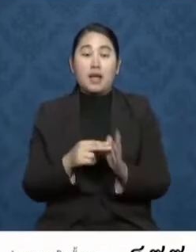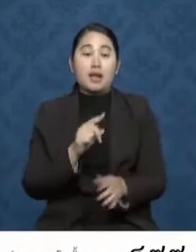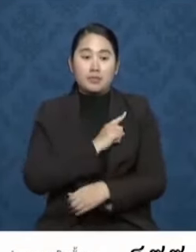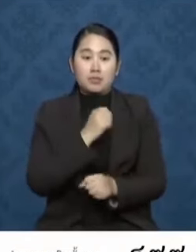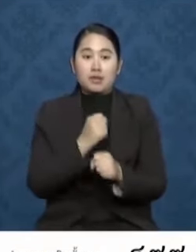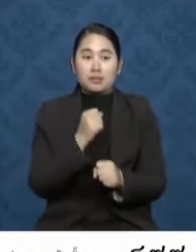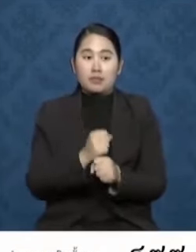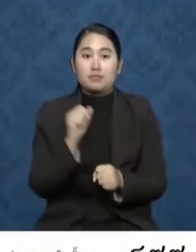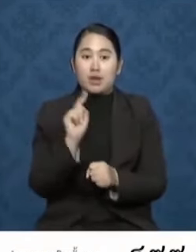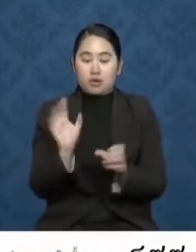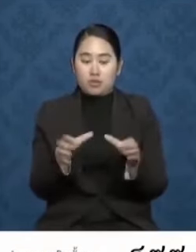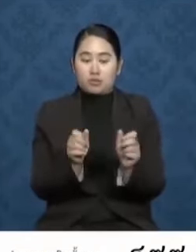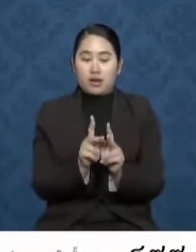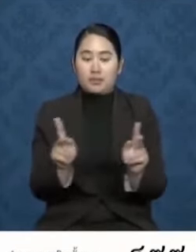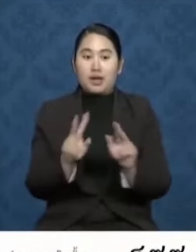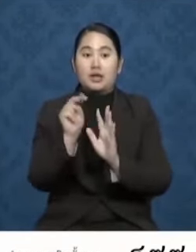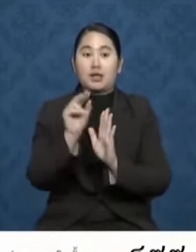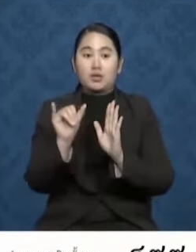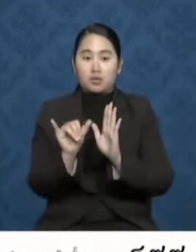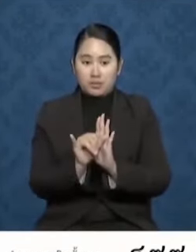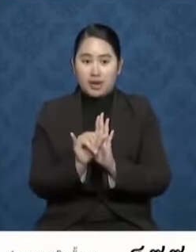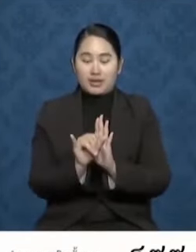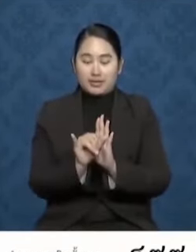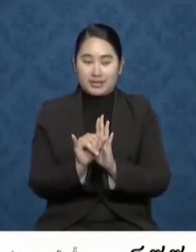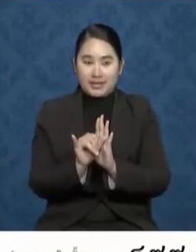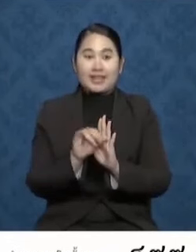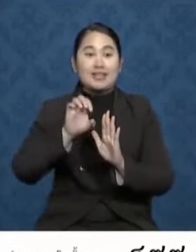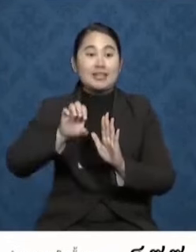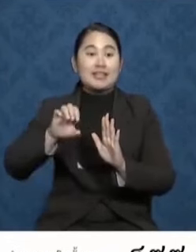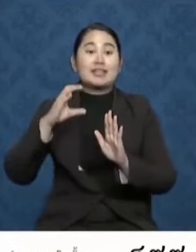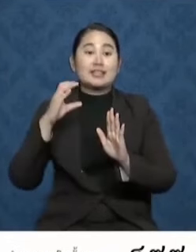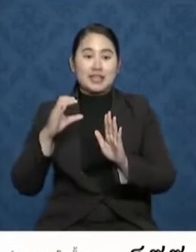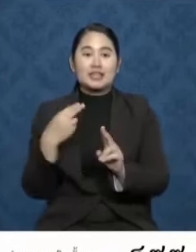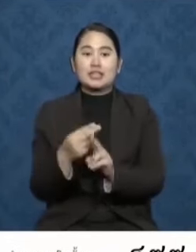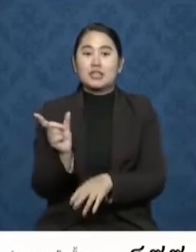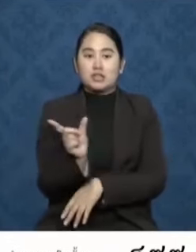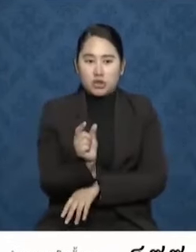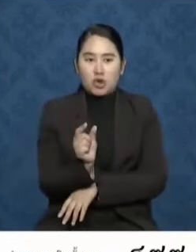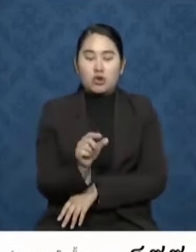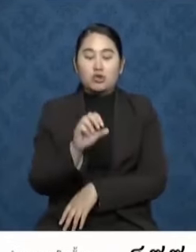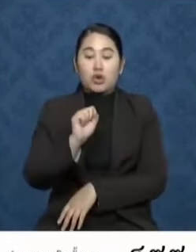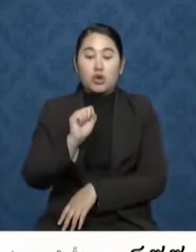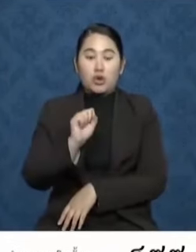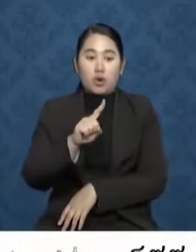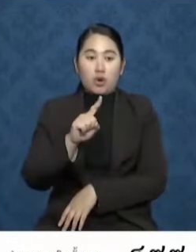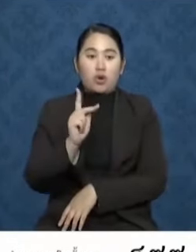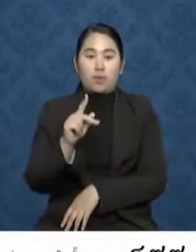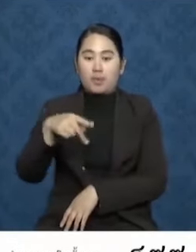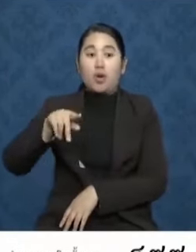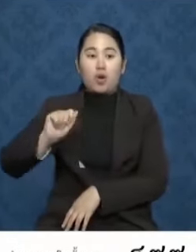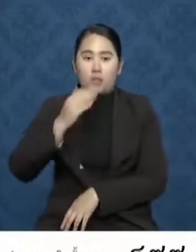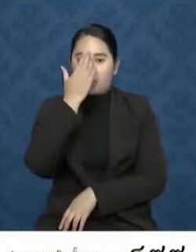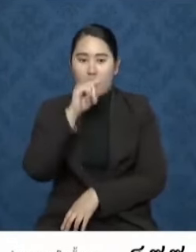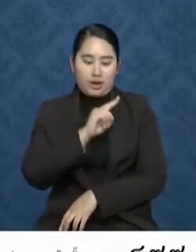ของสำนักงานคณะกรรมการนโยบายเขตเศรษฐกิจพิเศษภาคตะวันออกหรือสกพชัดๆเพราะเขาเป็นหน่วยงานรับผิดชอบ